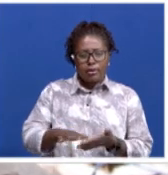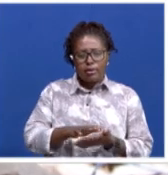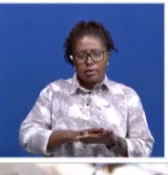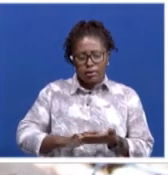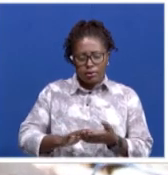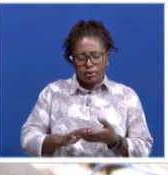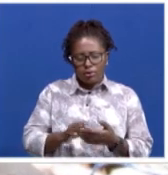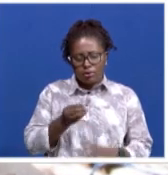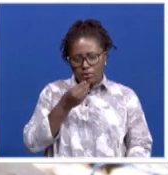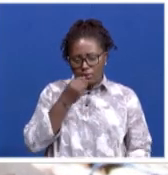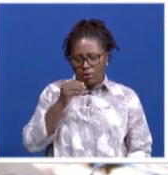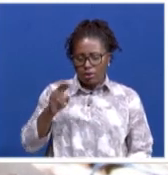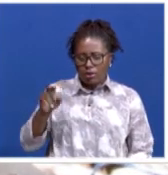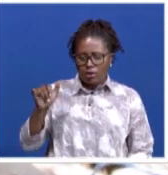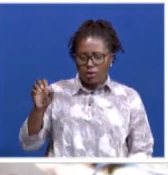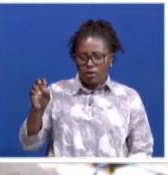mamaa